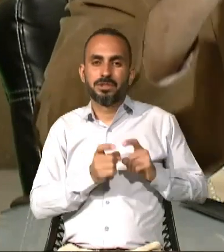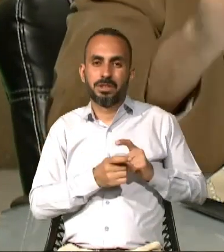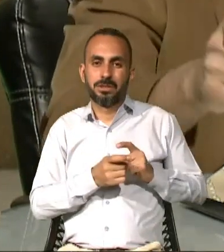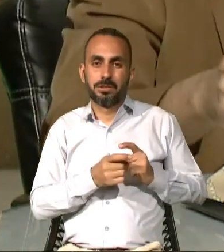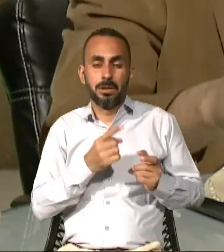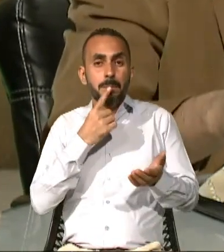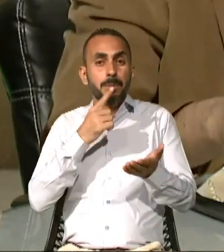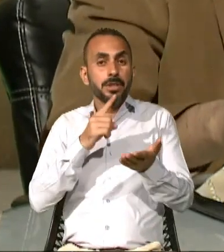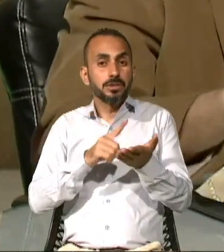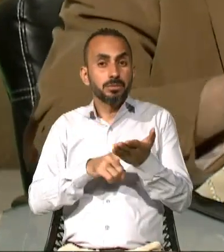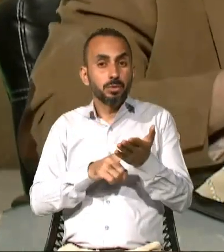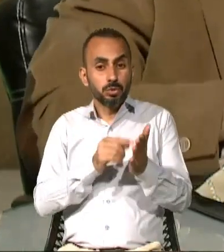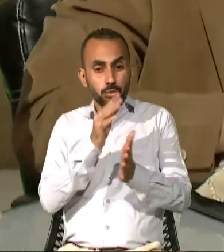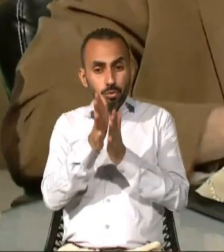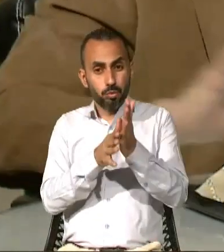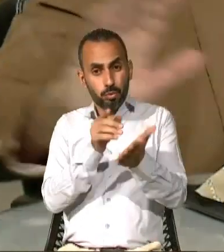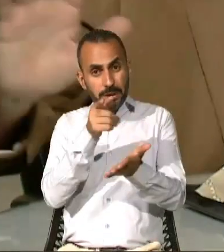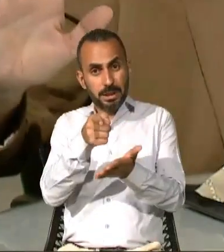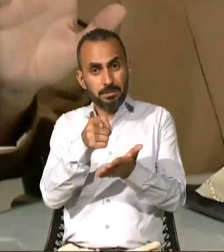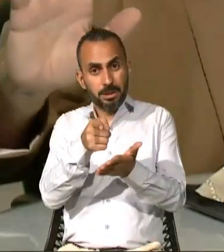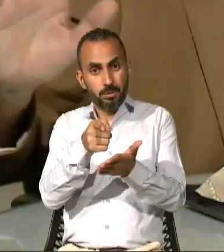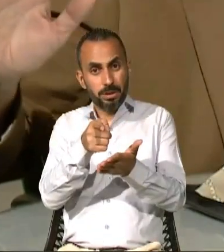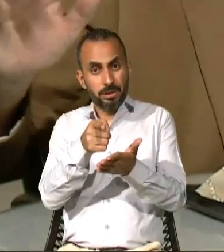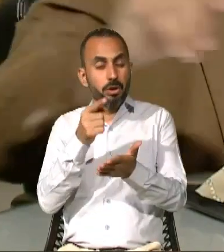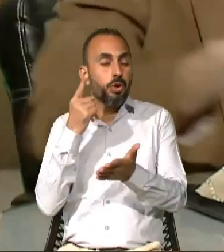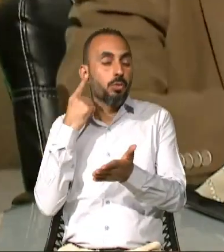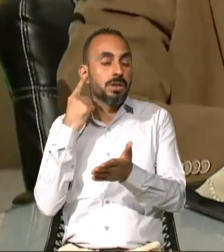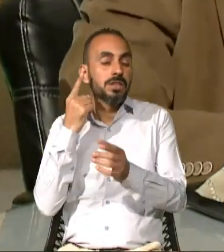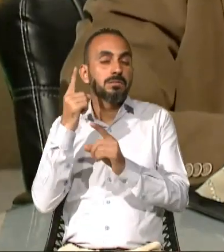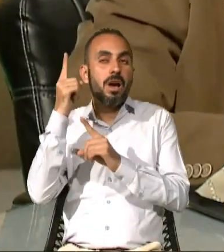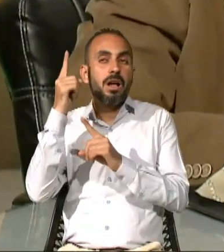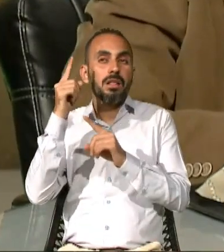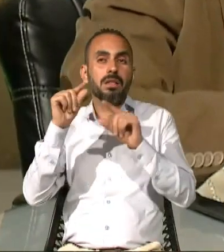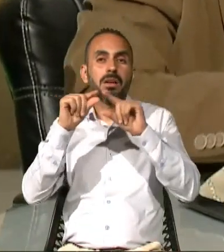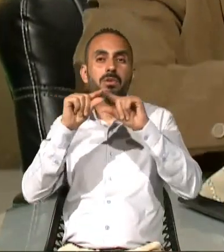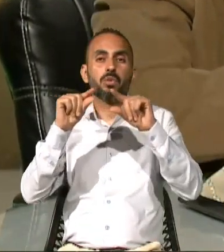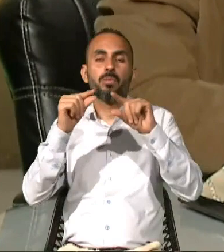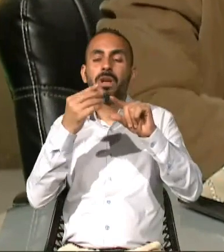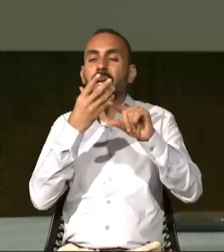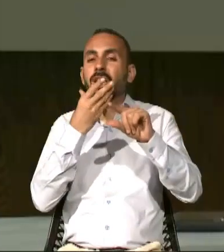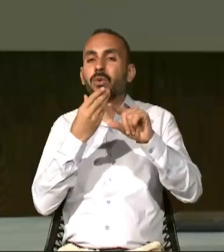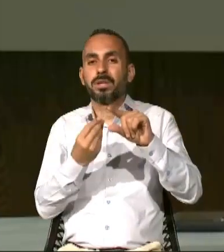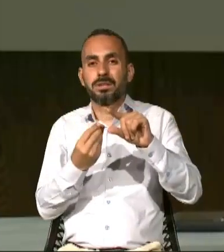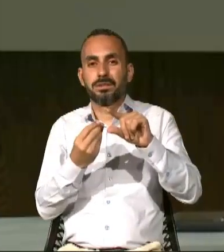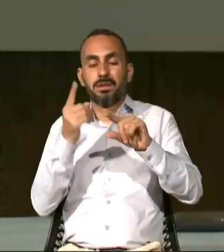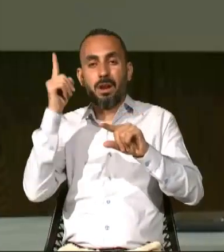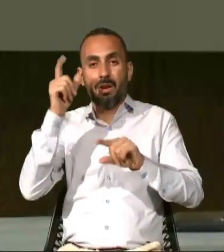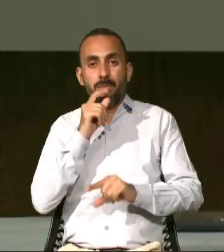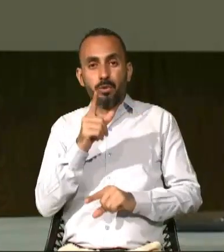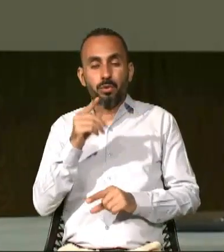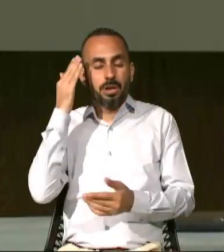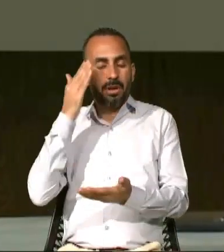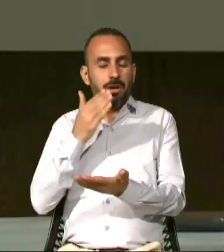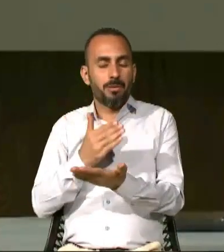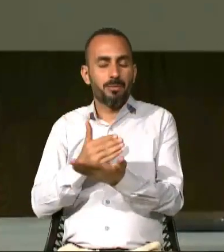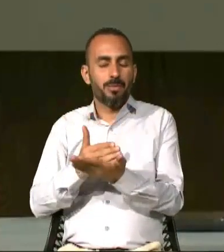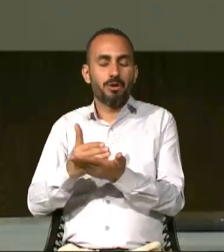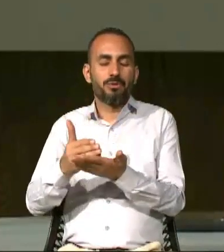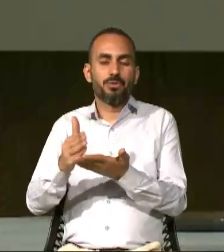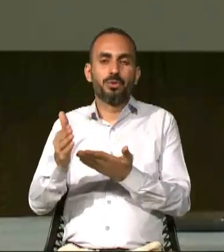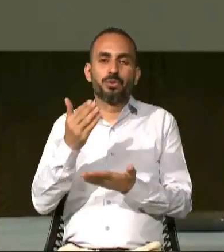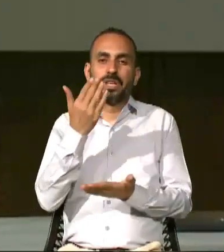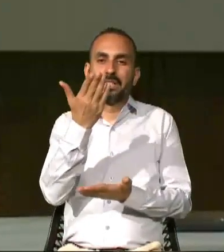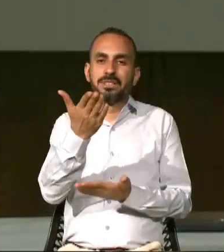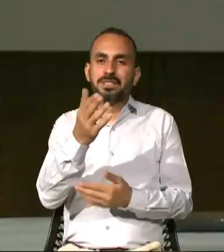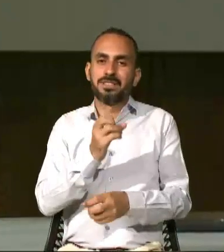هاليلويا ممكن تتقالك في الوجود. امين. مغفوره لك خطاياك. طب نقدر نصلي لو في دقيقه كده قبل ما وتسيب لي دقيقه اختم